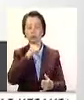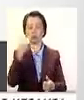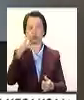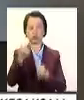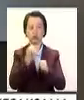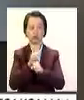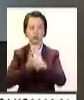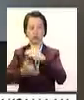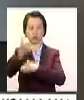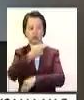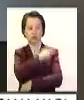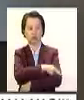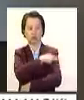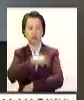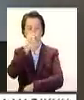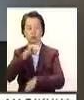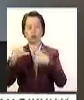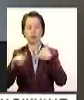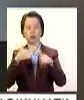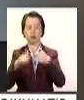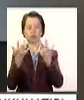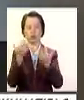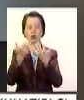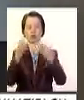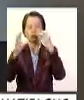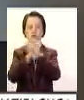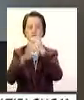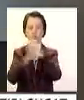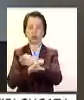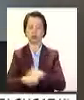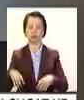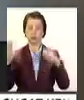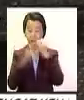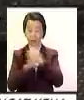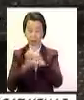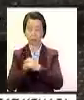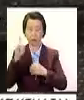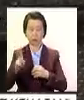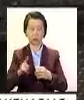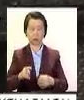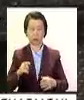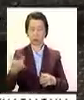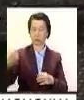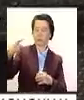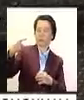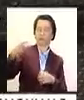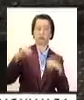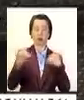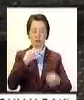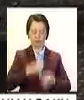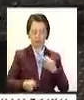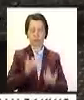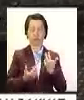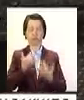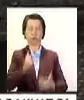tahun dimasukkan ke hospital kerana bermain Fire Challenge. Cabaran di mana mereka perlu merakam aksi mereka sedang